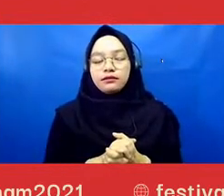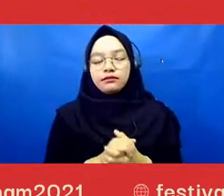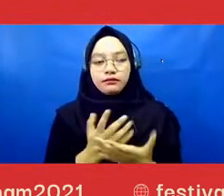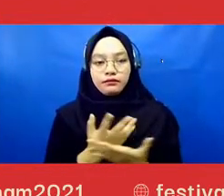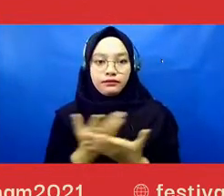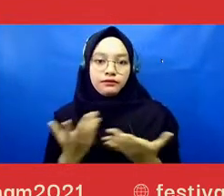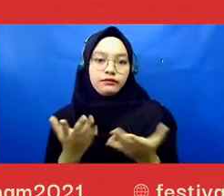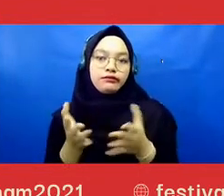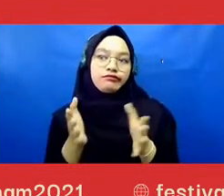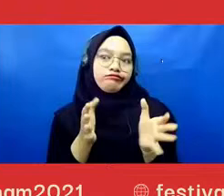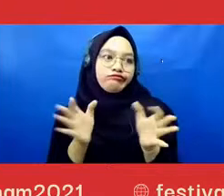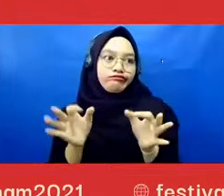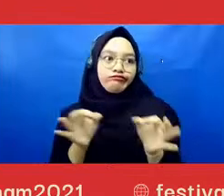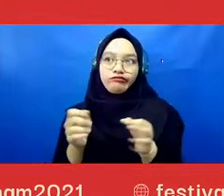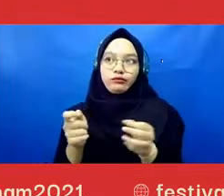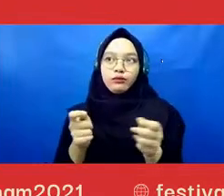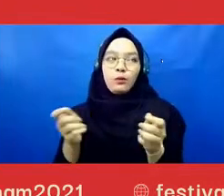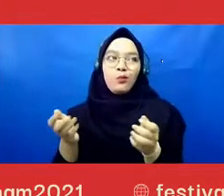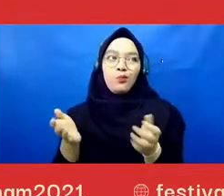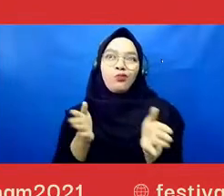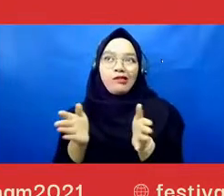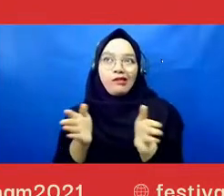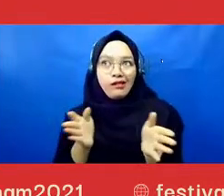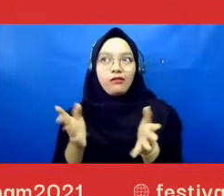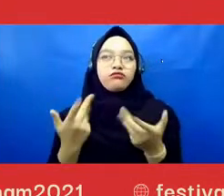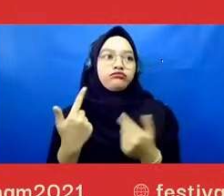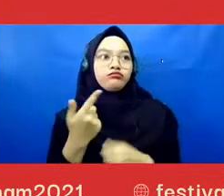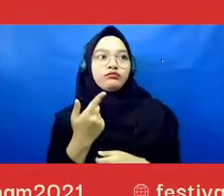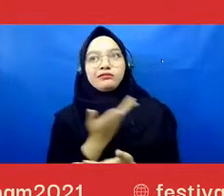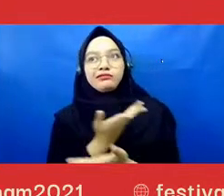peserta. Mudah-mudahan di lain waktu kita bisa bertemu kembali.